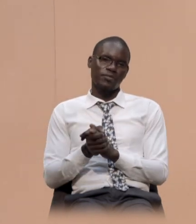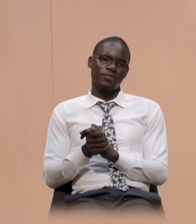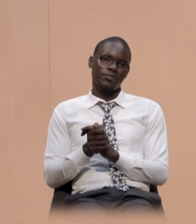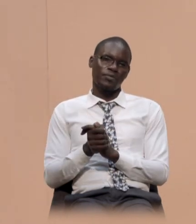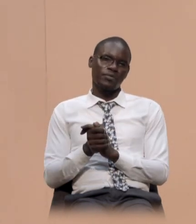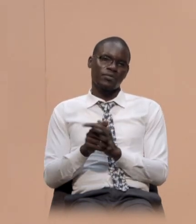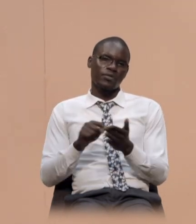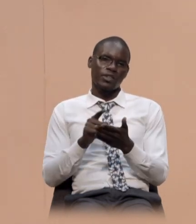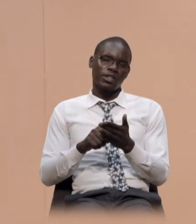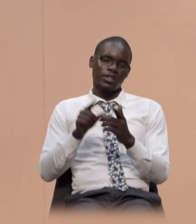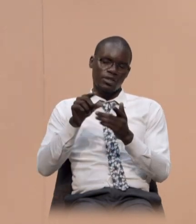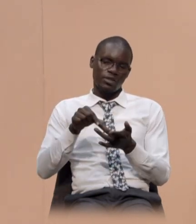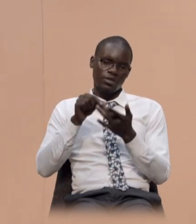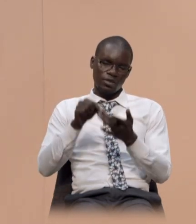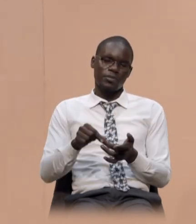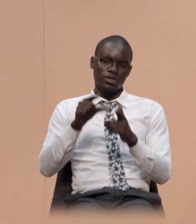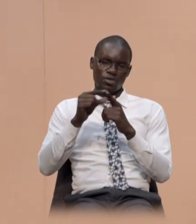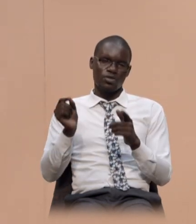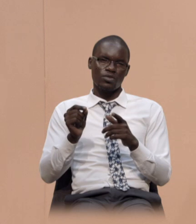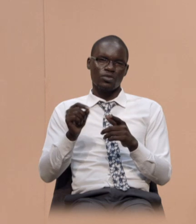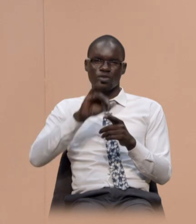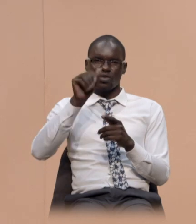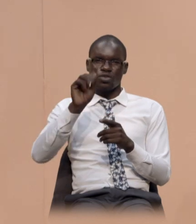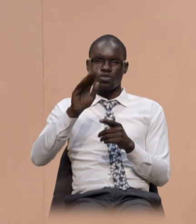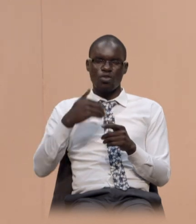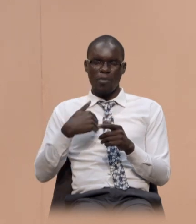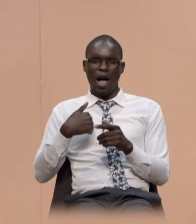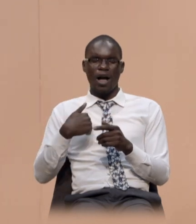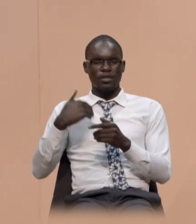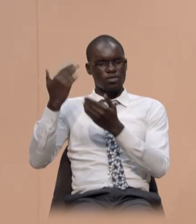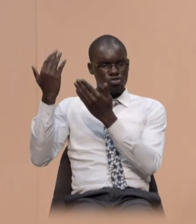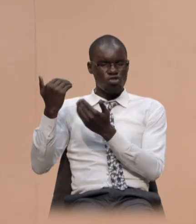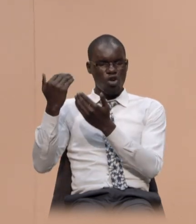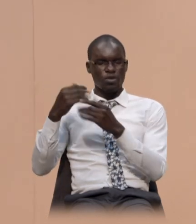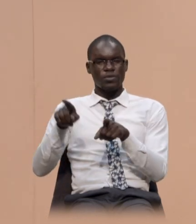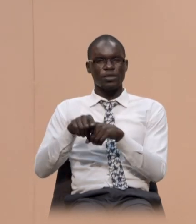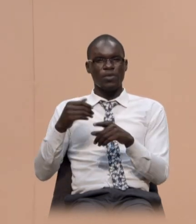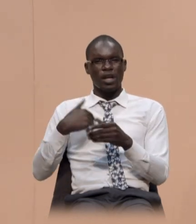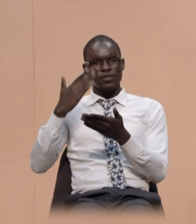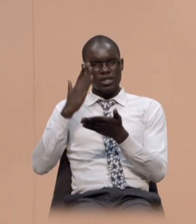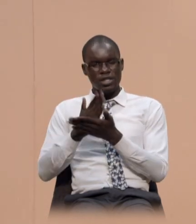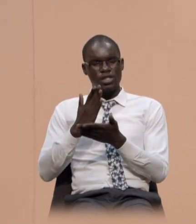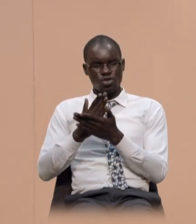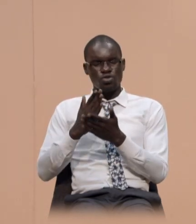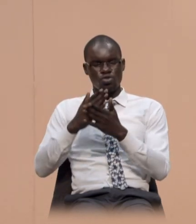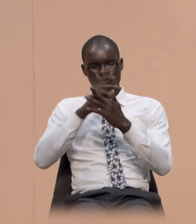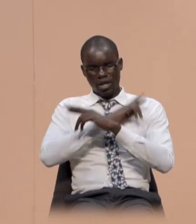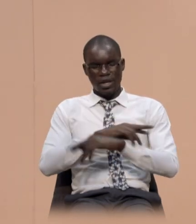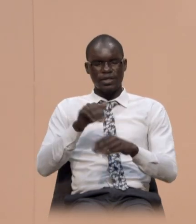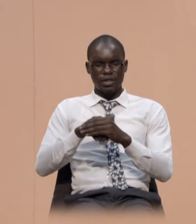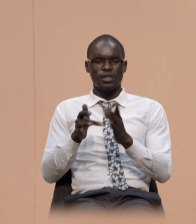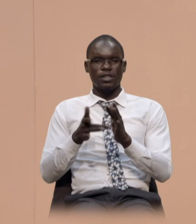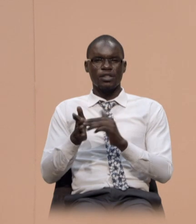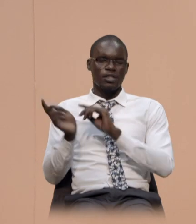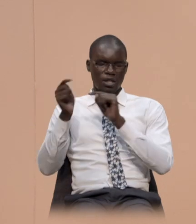Bwana, hili neno la pekee. Ayubu alikuwa na matumaini, alikuwa na pumziko ndani ya Kristo Yesu.